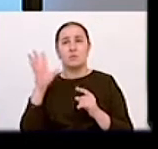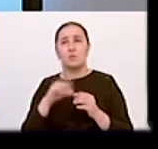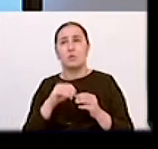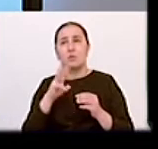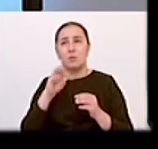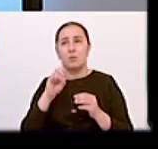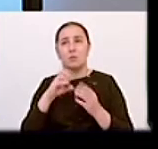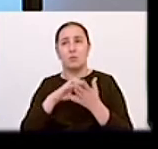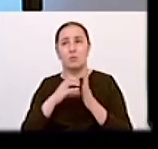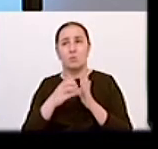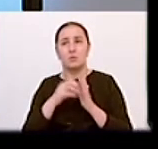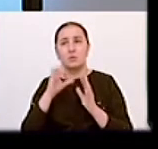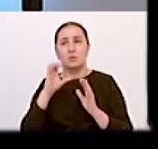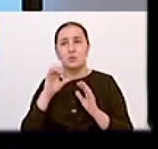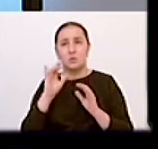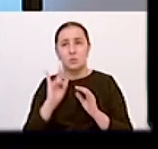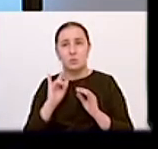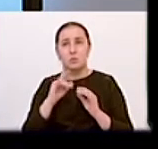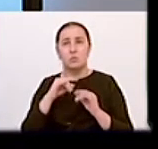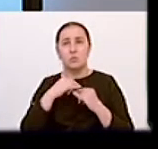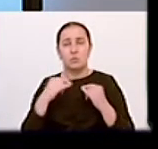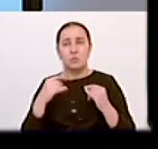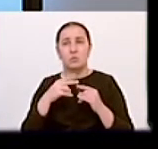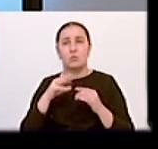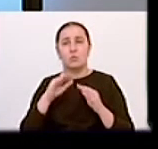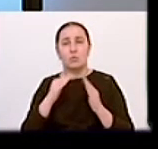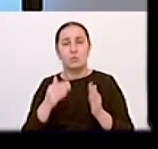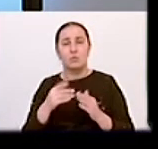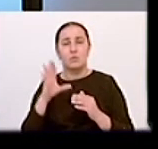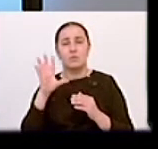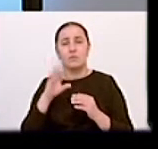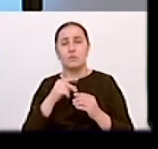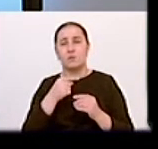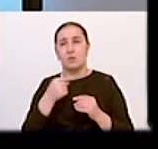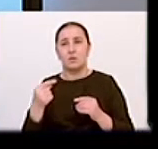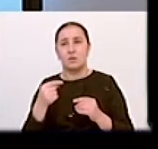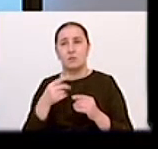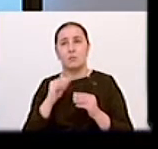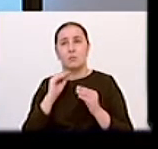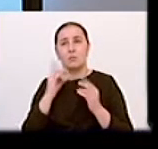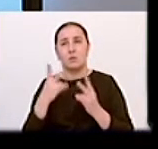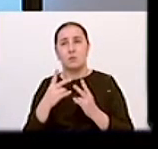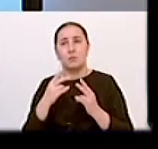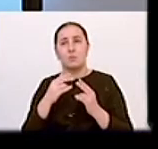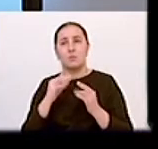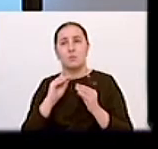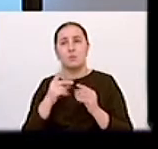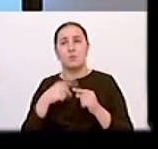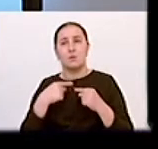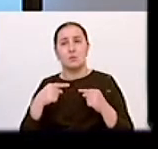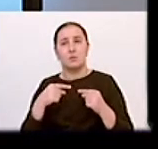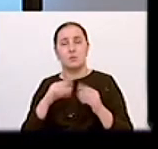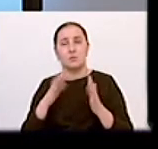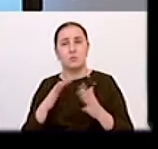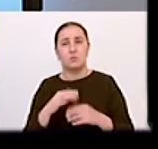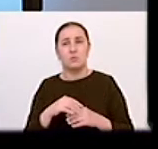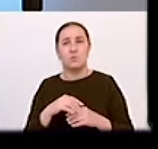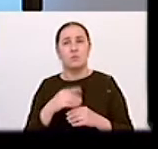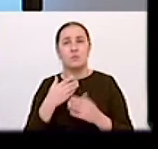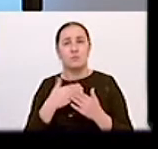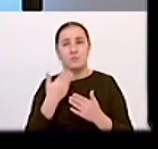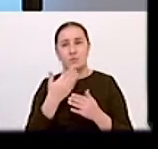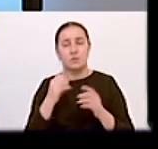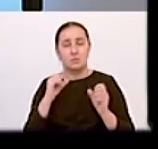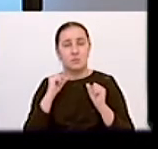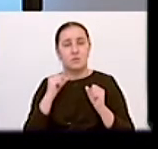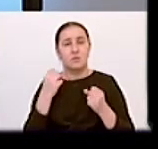в комнате, стол, диван, тумбочки. И снова тире. Надо переставить. Разные случаи. Вот у вас